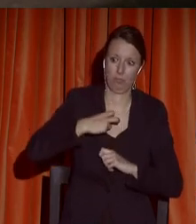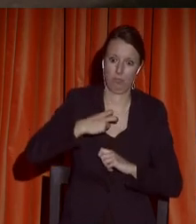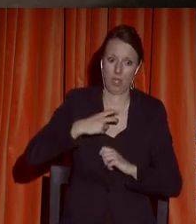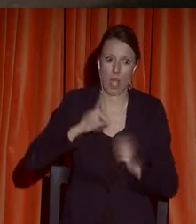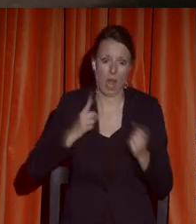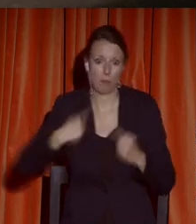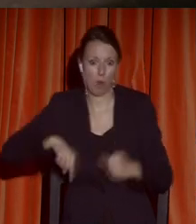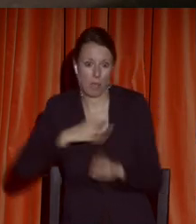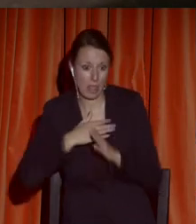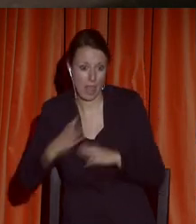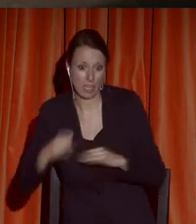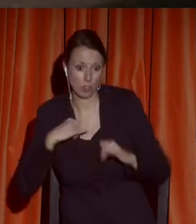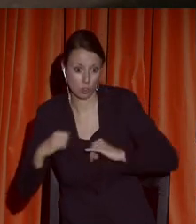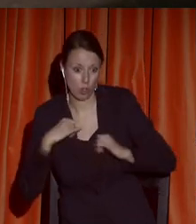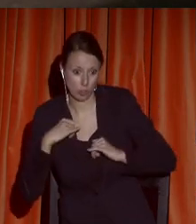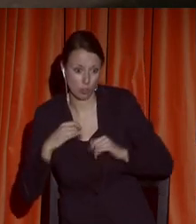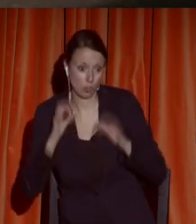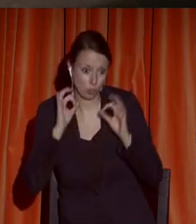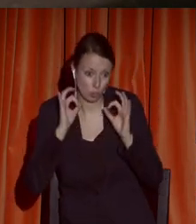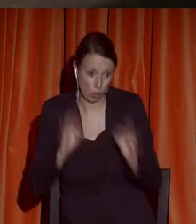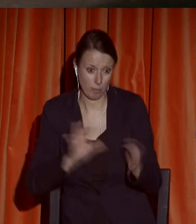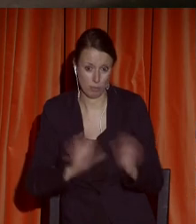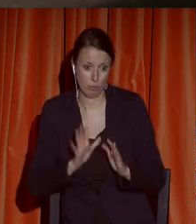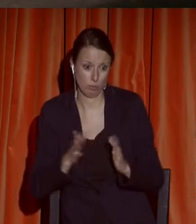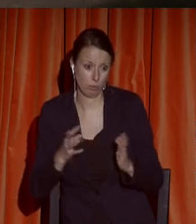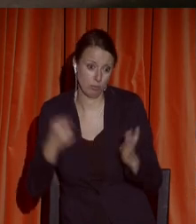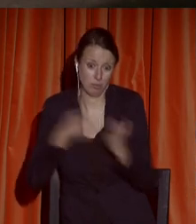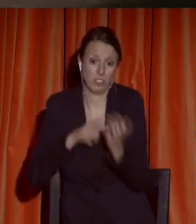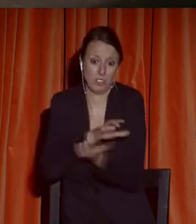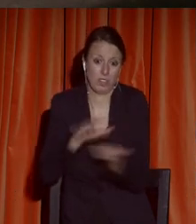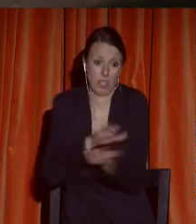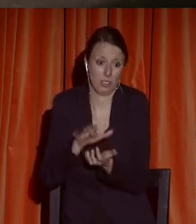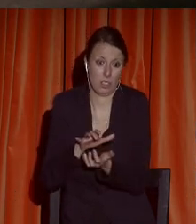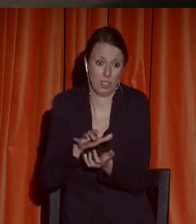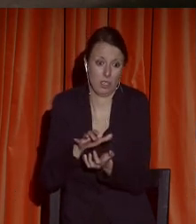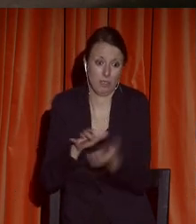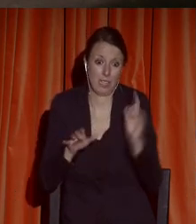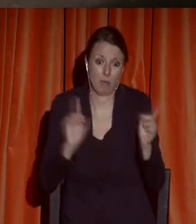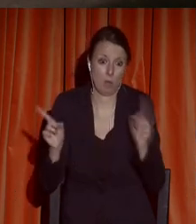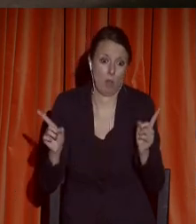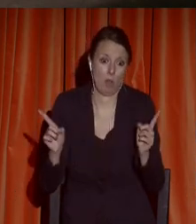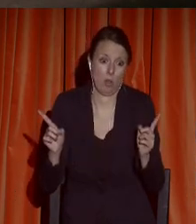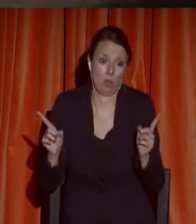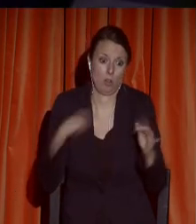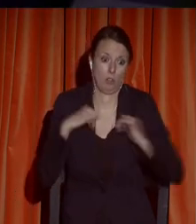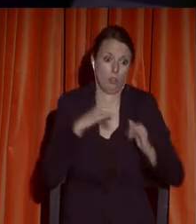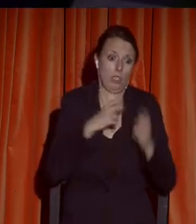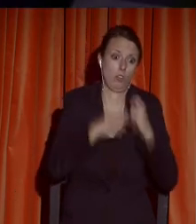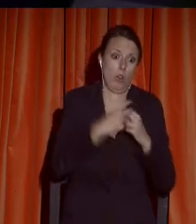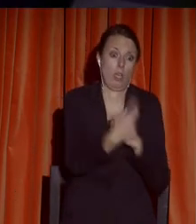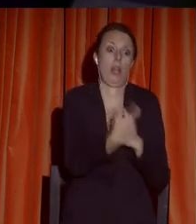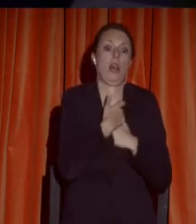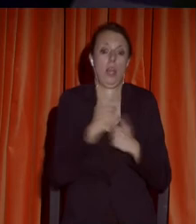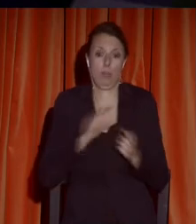w dobry sposób światem. Bo o to toczy się bój wtedy, kiedy mówimy o algorytmach, o maszynach uczących się, o